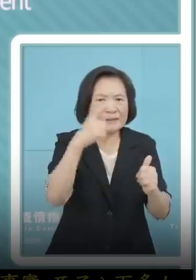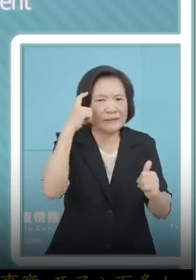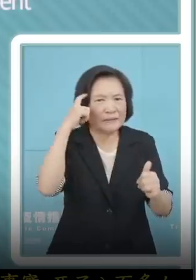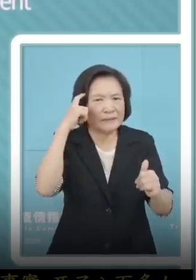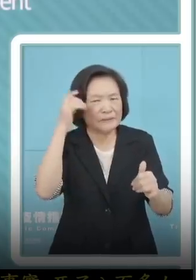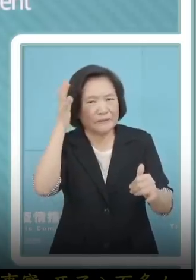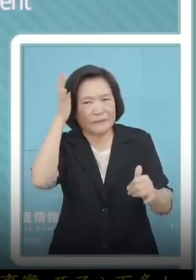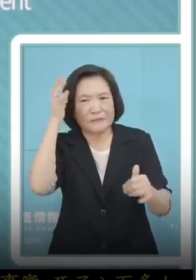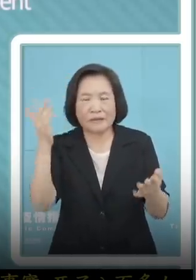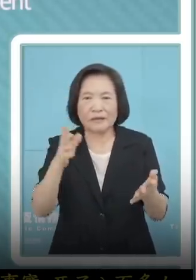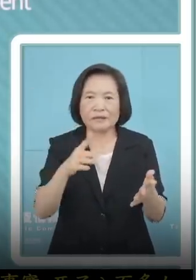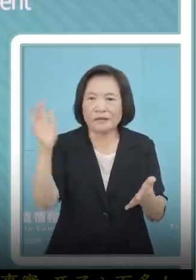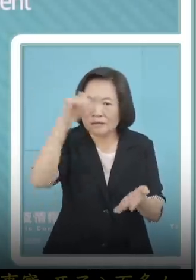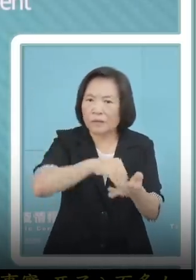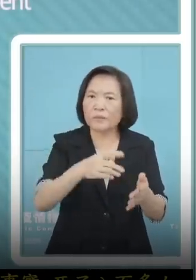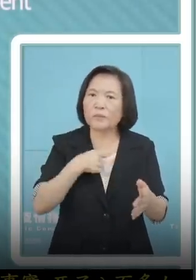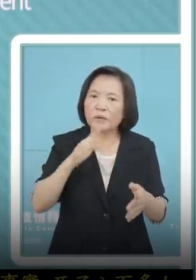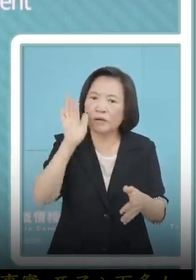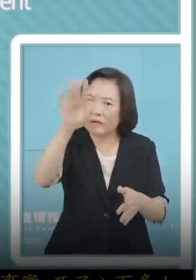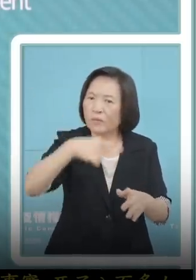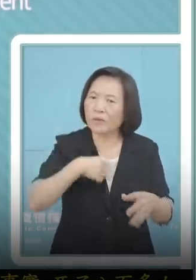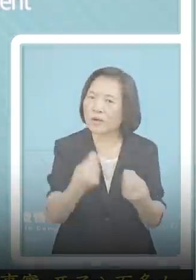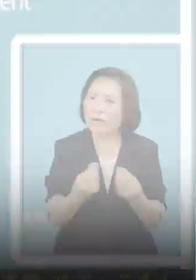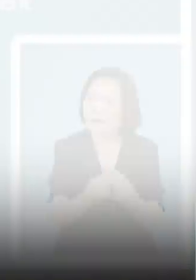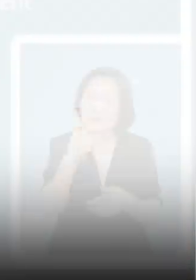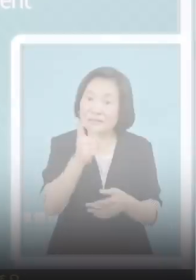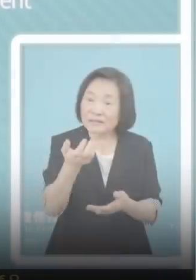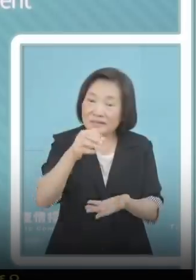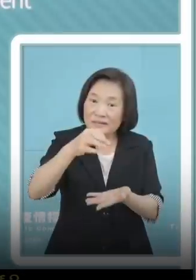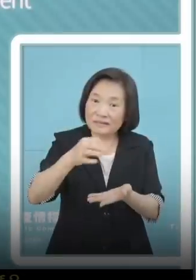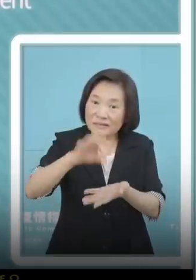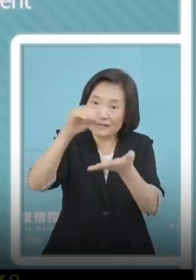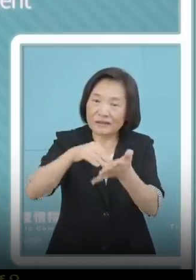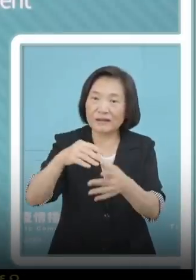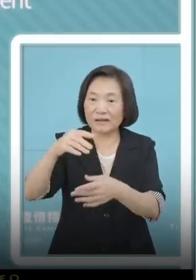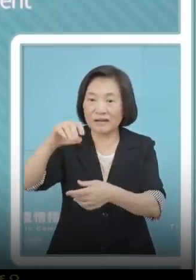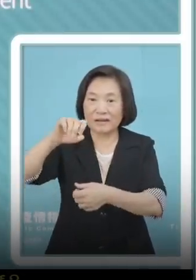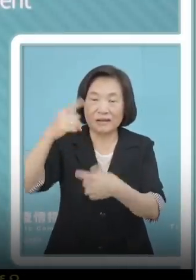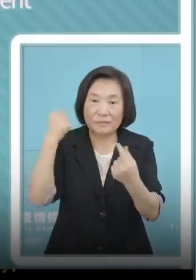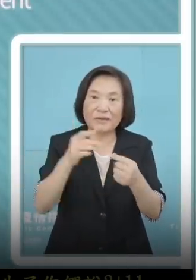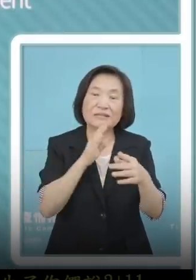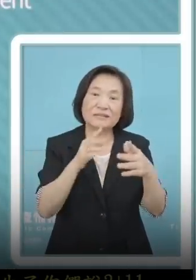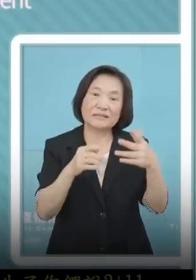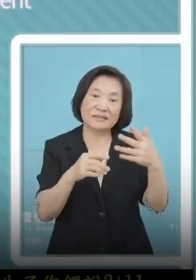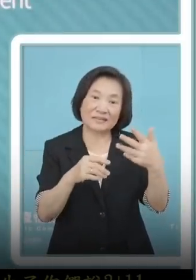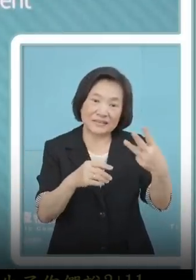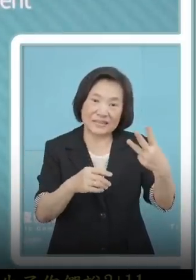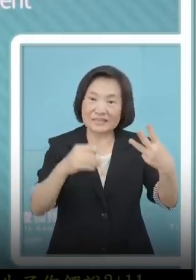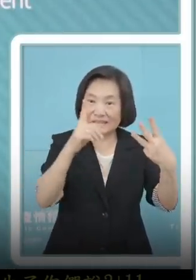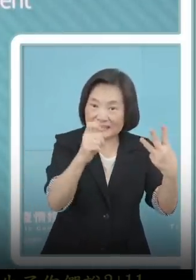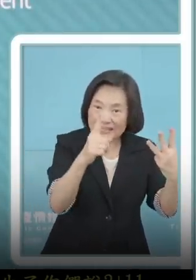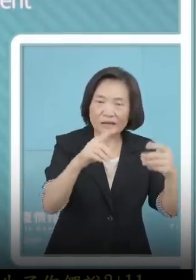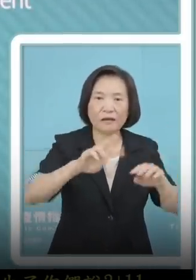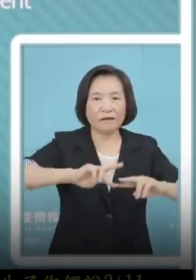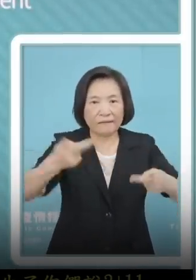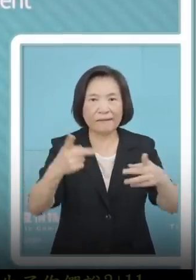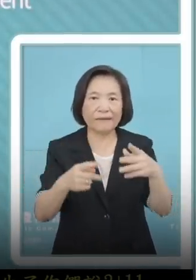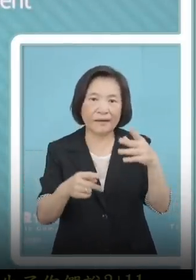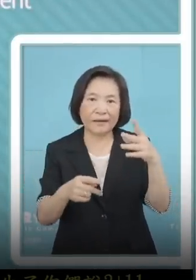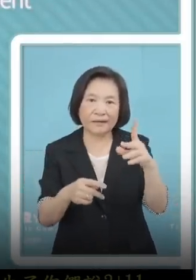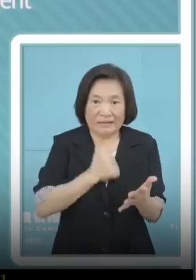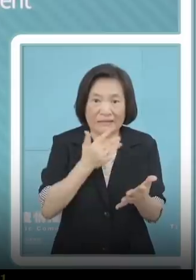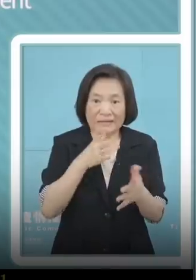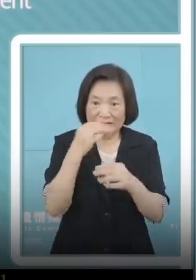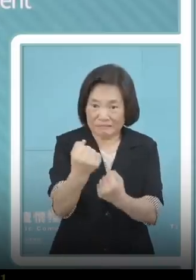知道说，哎呀，下一步到底要怎么办呢？要怎么处理？从14天，你知道，变7+7，再变5+9，再变